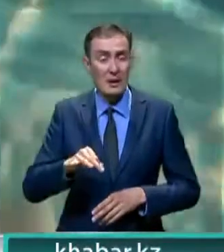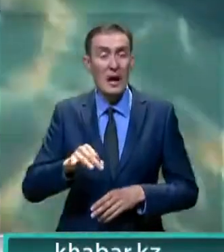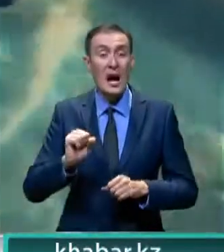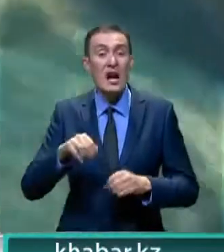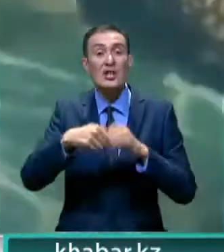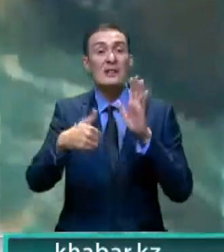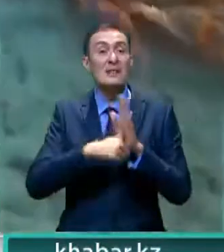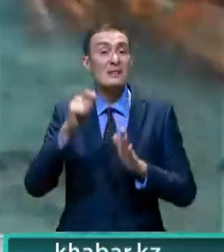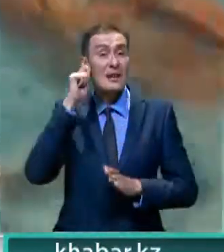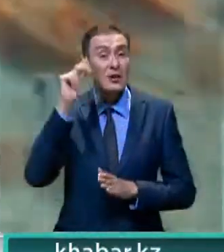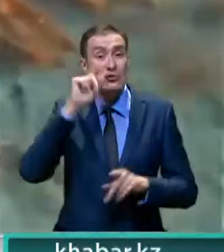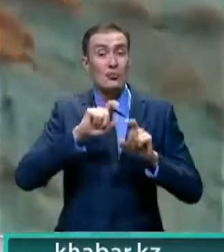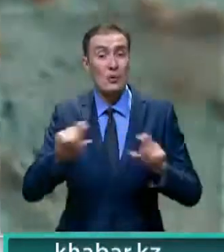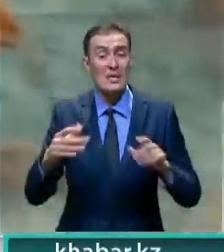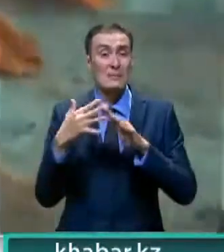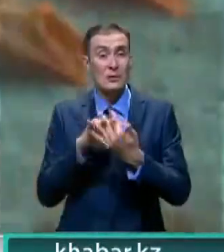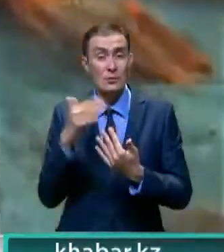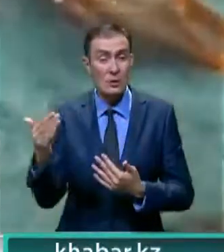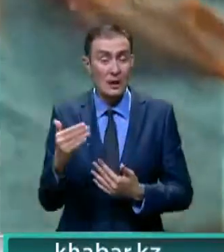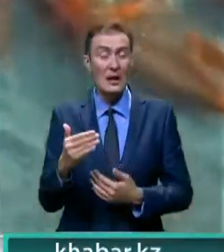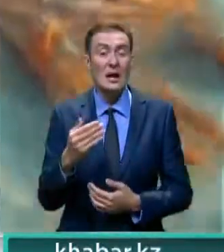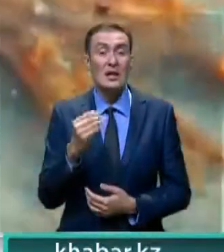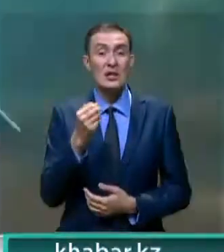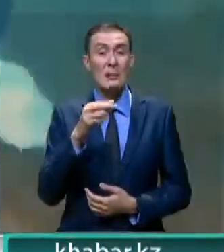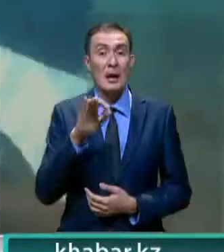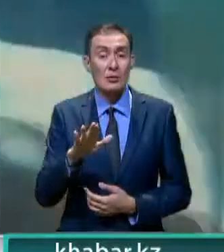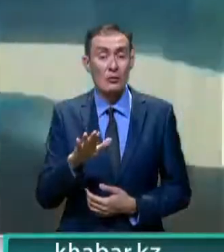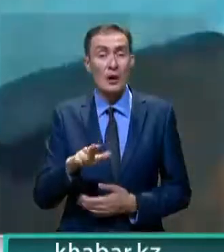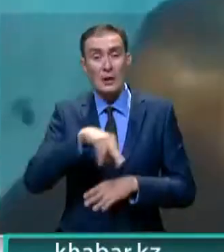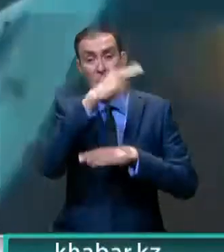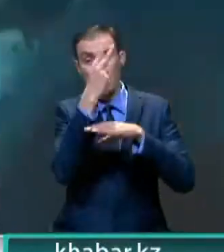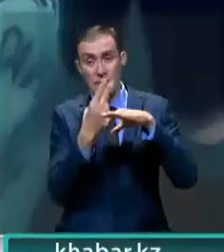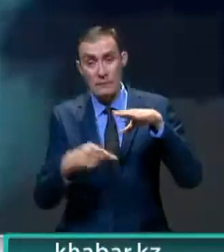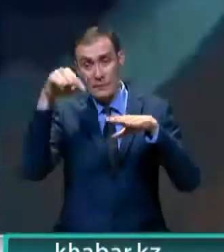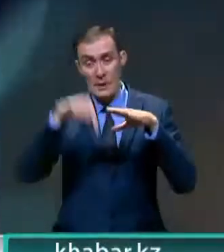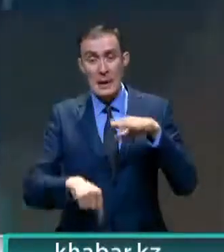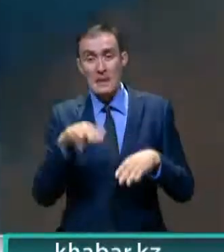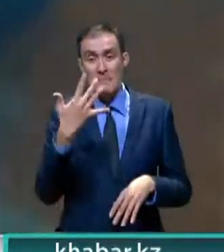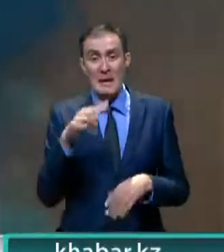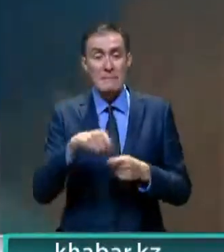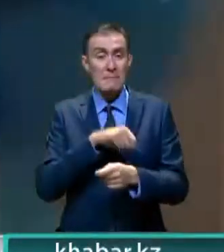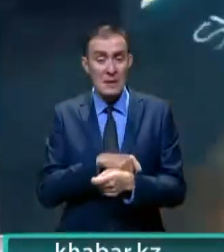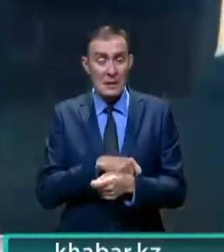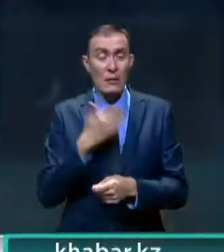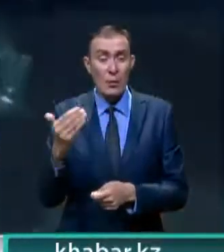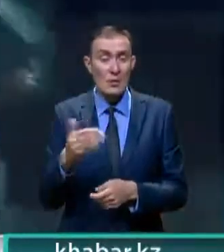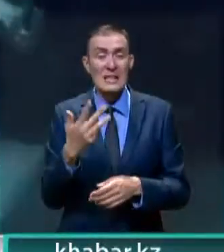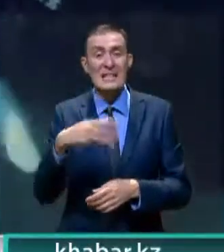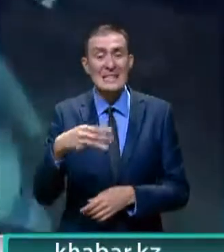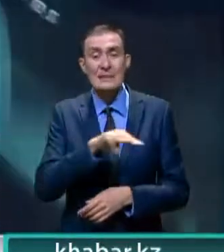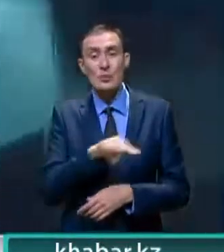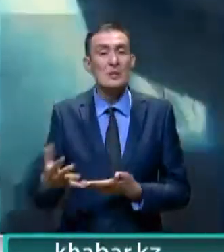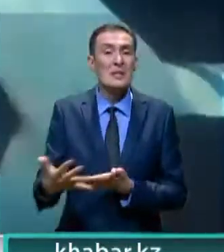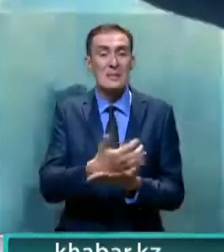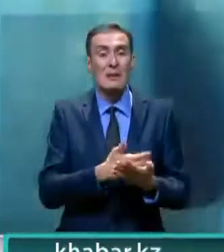а 16-летний школьник из поселка Саиншапагатов. Погрузившись на глубину в 5 метров, Ахат Утиген за полчаса